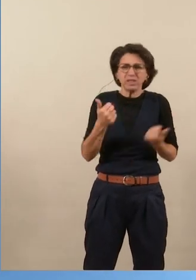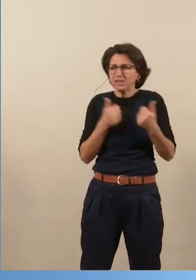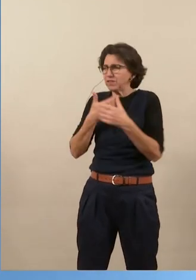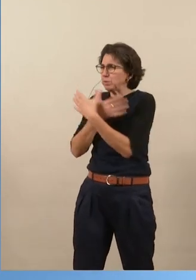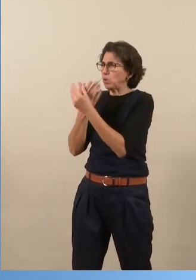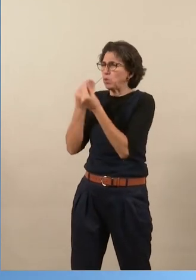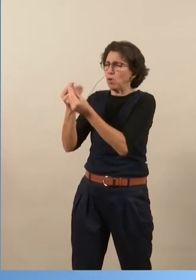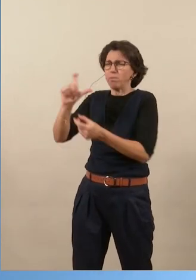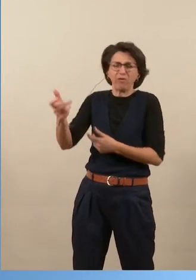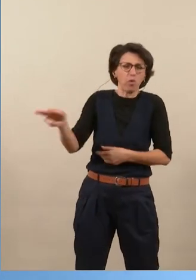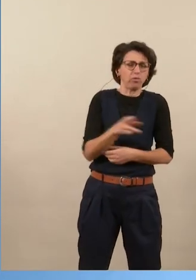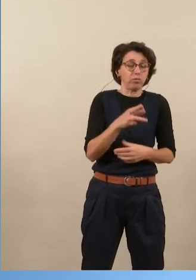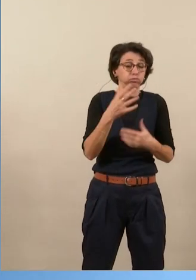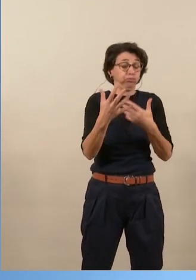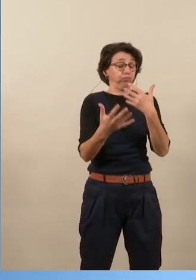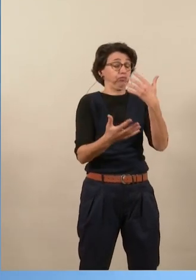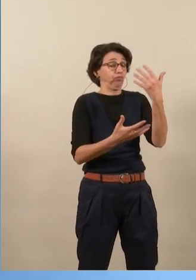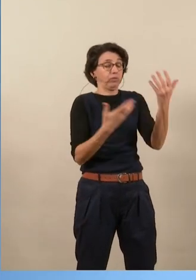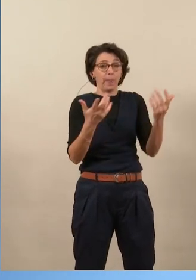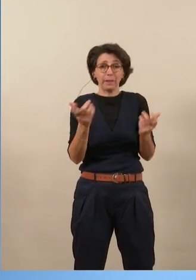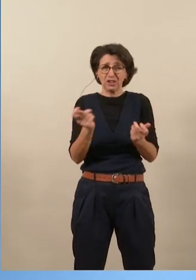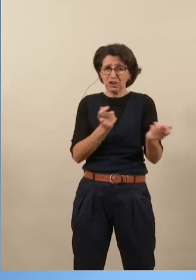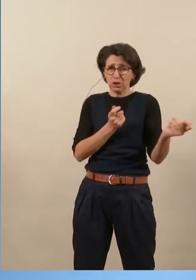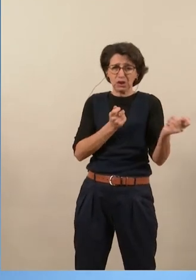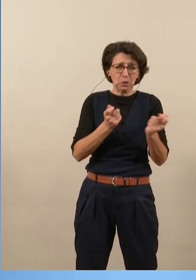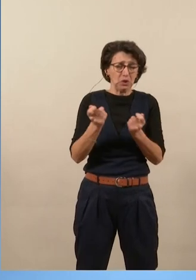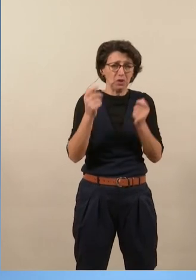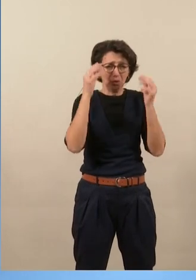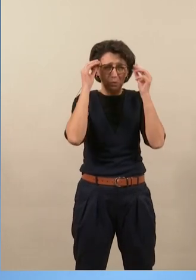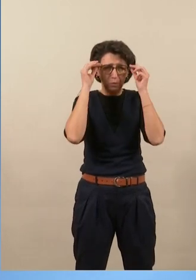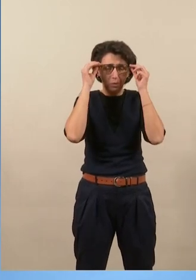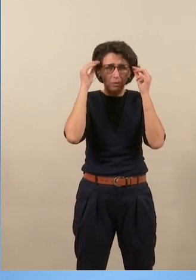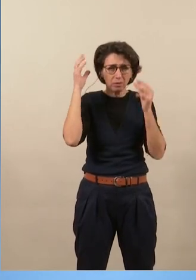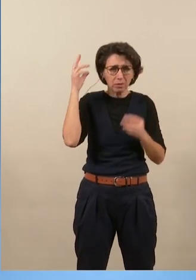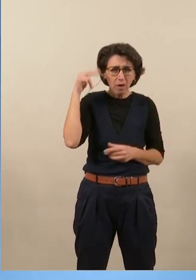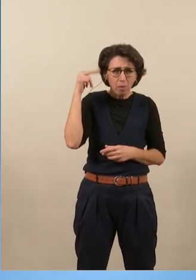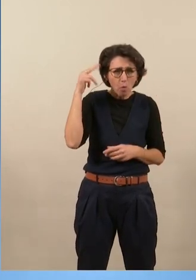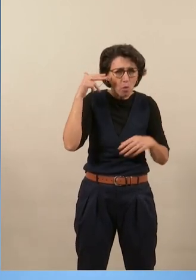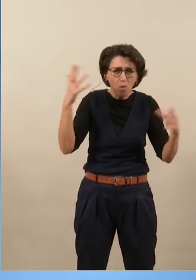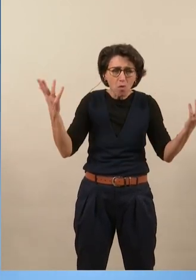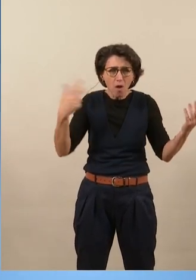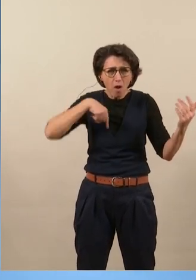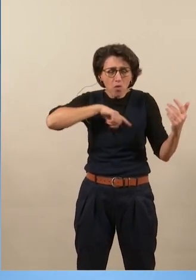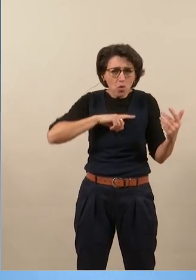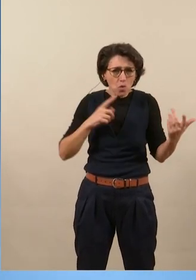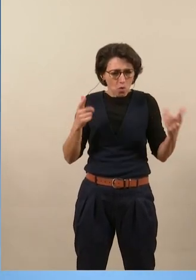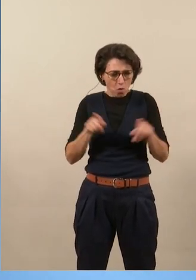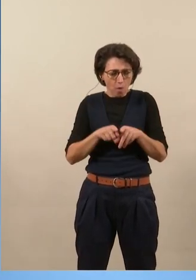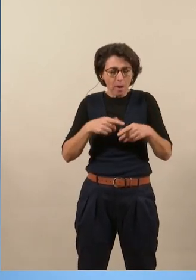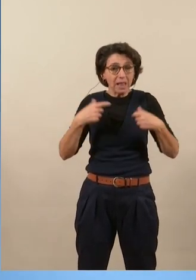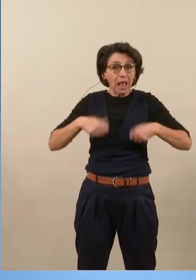recréé ici cette gestion absurde qui accumule les dépenses de fonctionnement et qui a abouti à